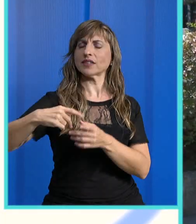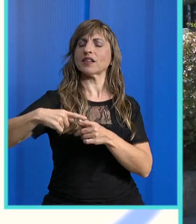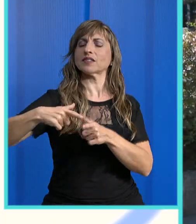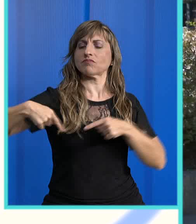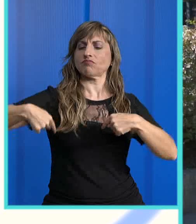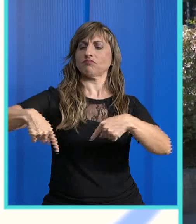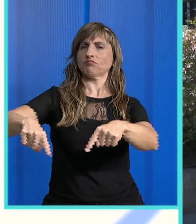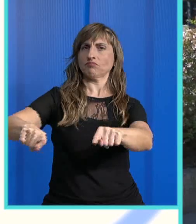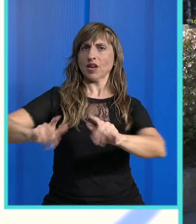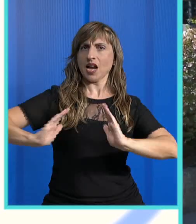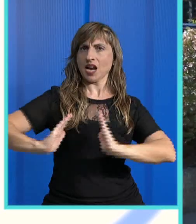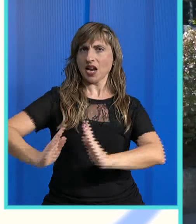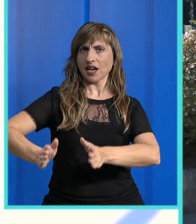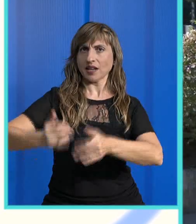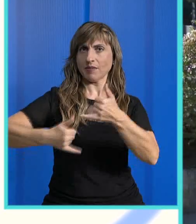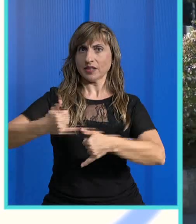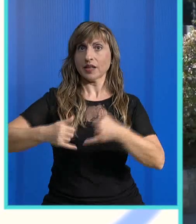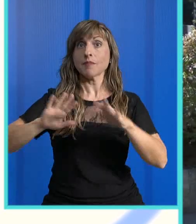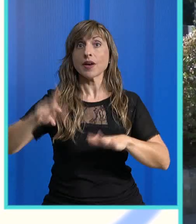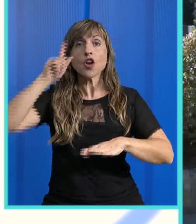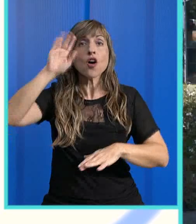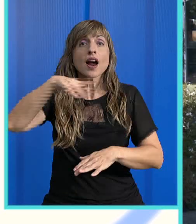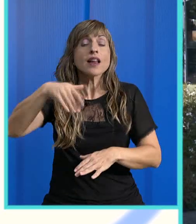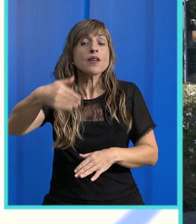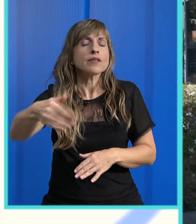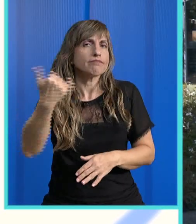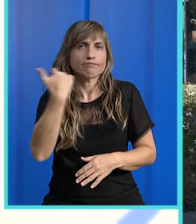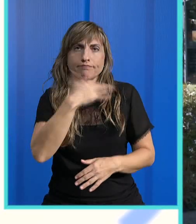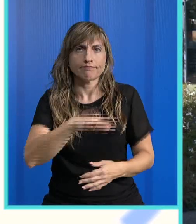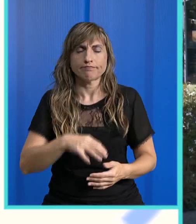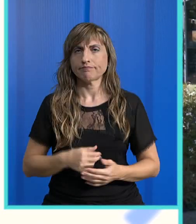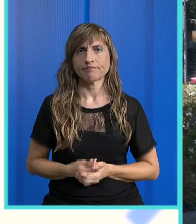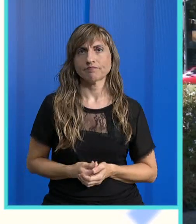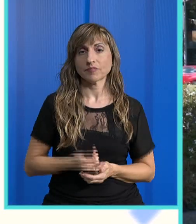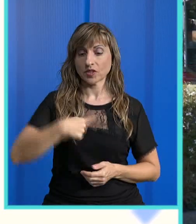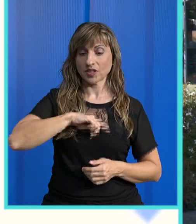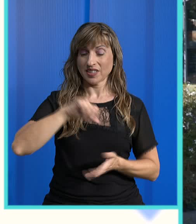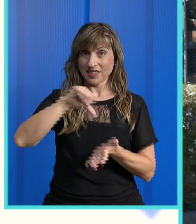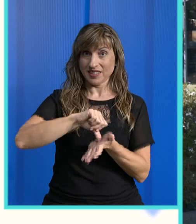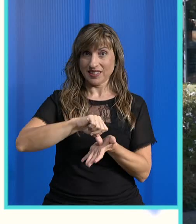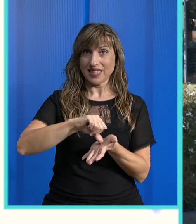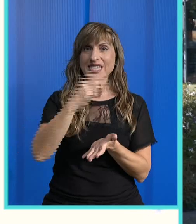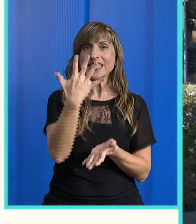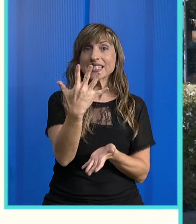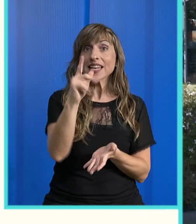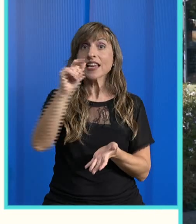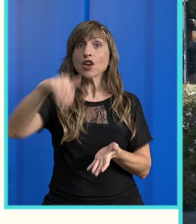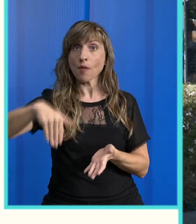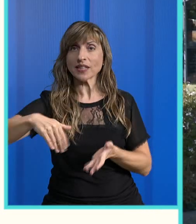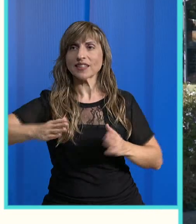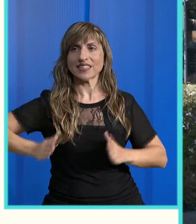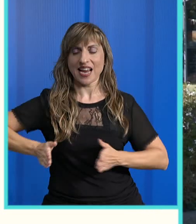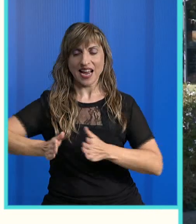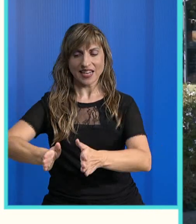Això sí, admeten que encara no hi un calendari per fer-ho. Bé, la nostra ciutat té més de 5 quilòmetres de carril bici